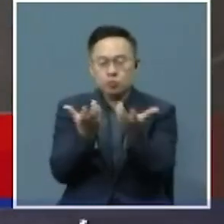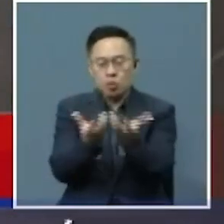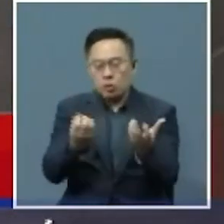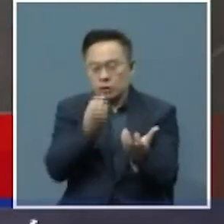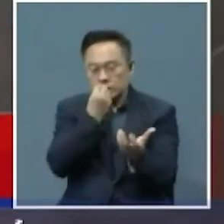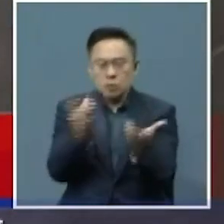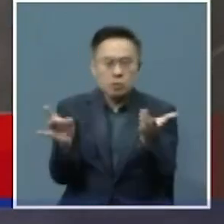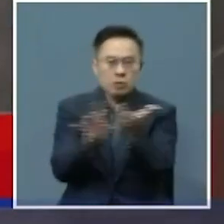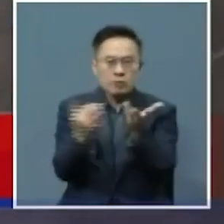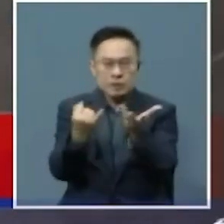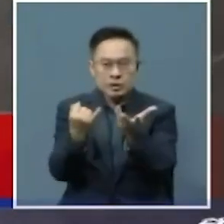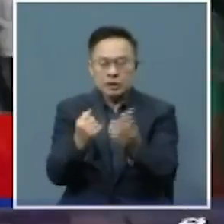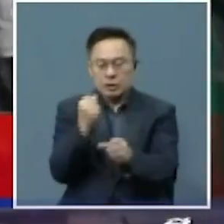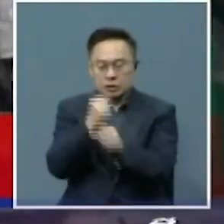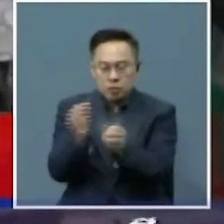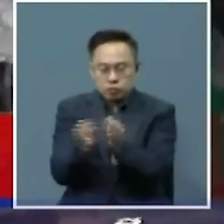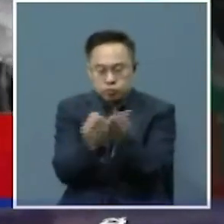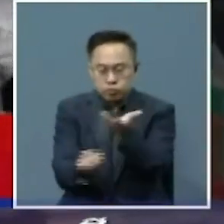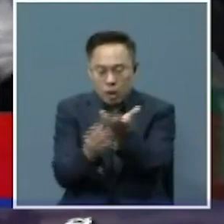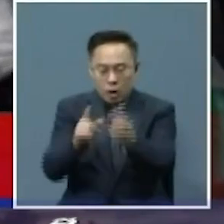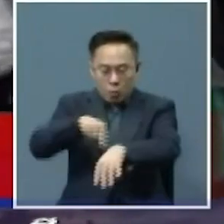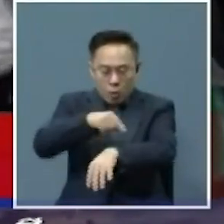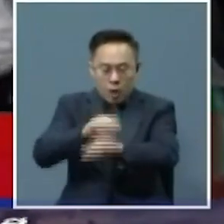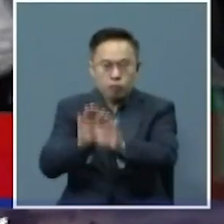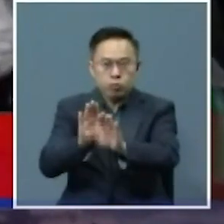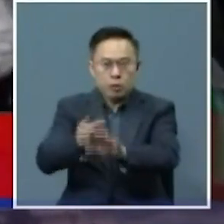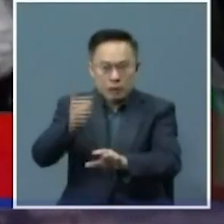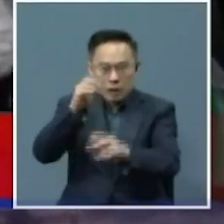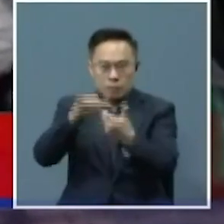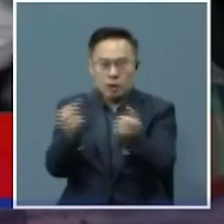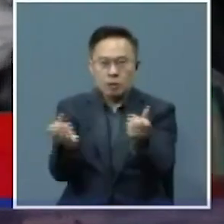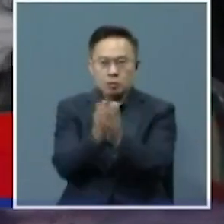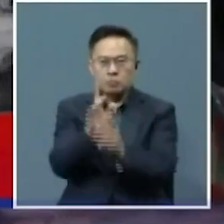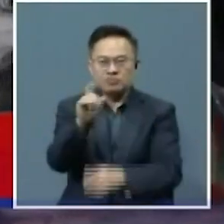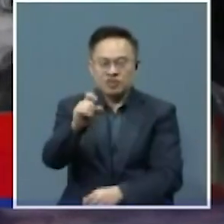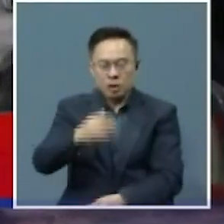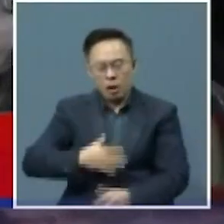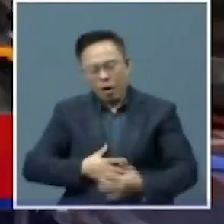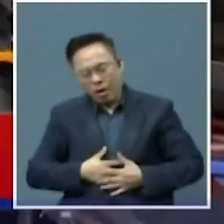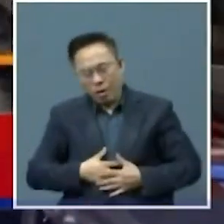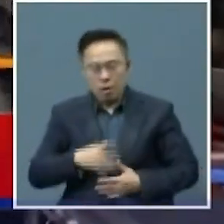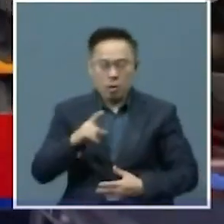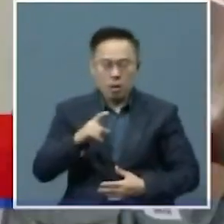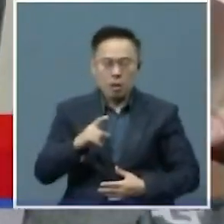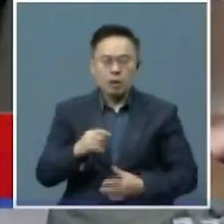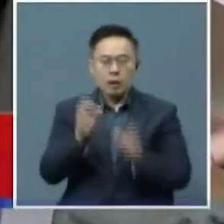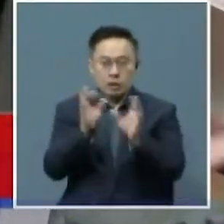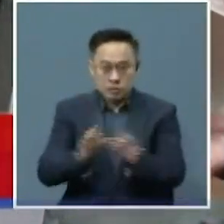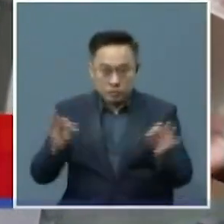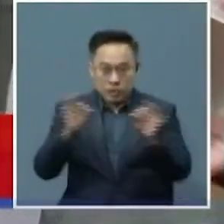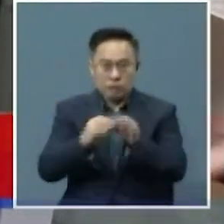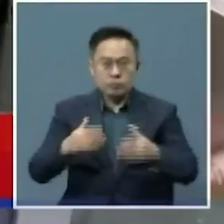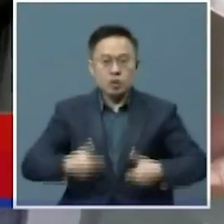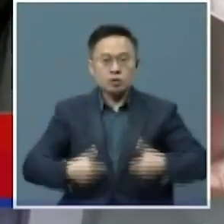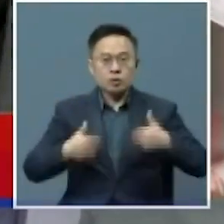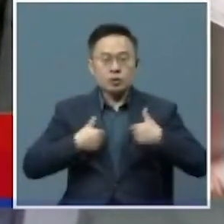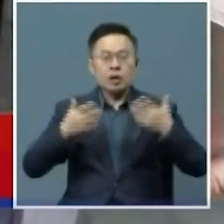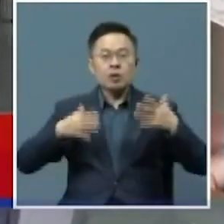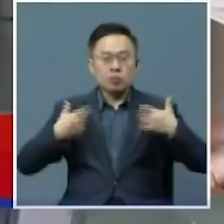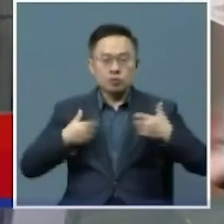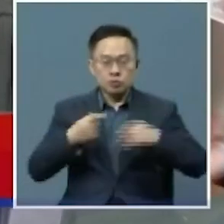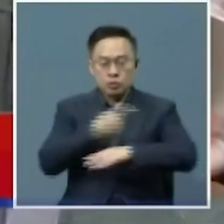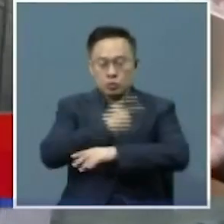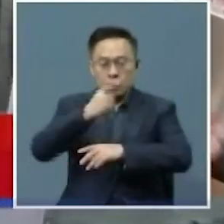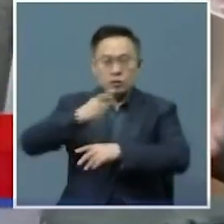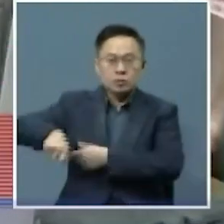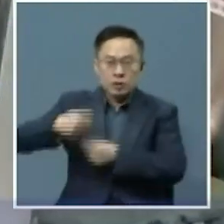ณภาพปรุงไว้นานอากาศร้อนอาหารก็เสียง่ายนะครับอาจจะทำให้ท้องเสียได้เพื่อความปลอดภัยแล้วก็ใช้ชีวิตอย่างมีความสุขในช่วงส